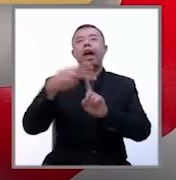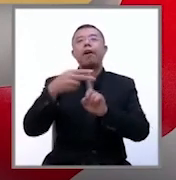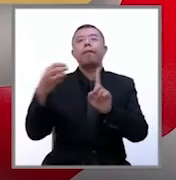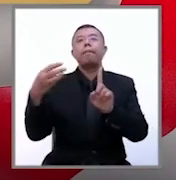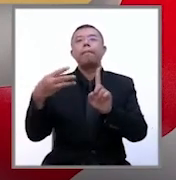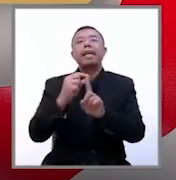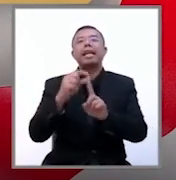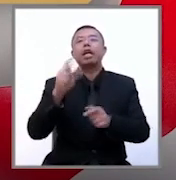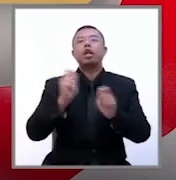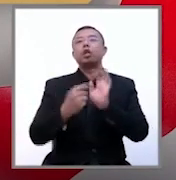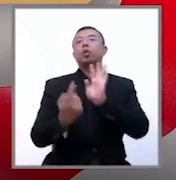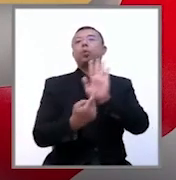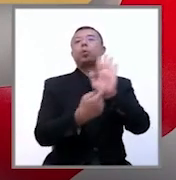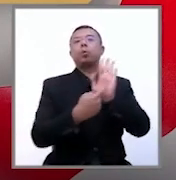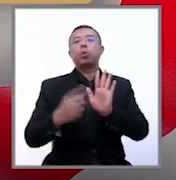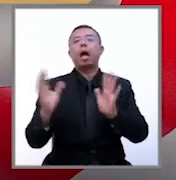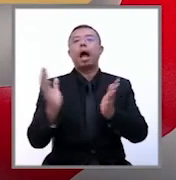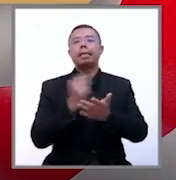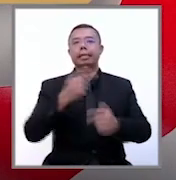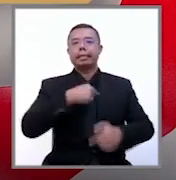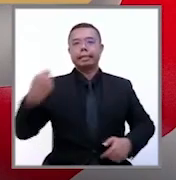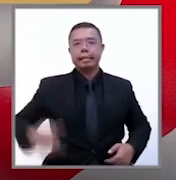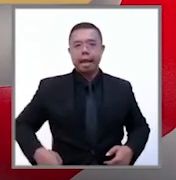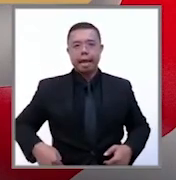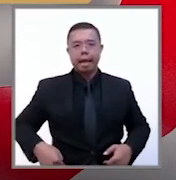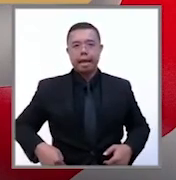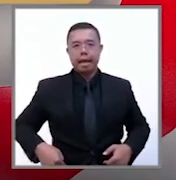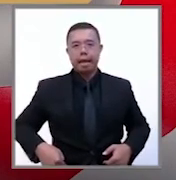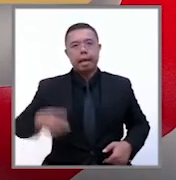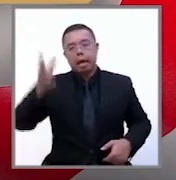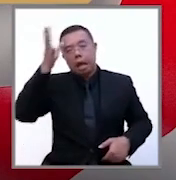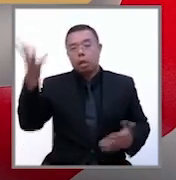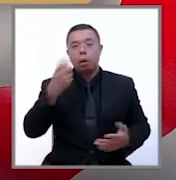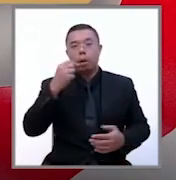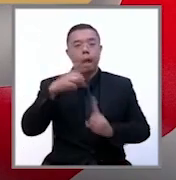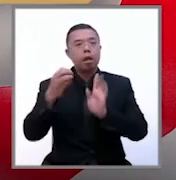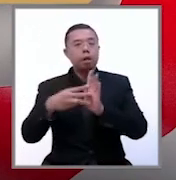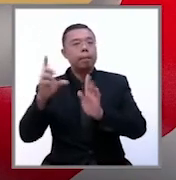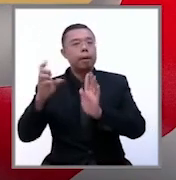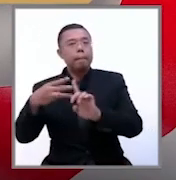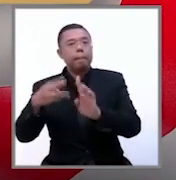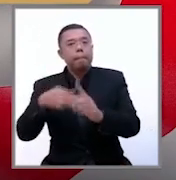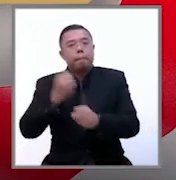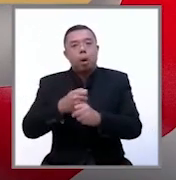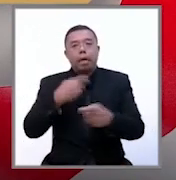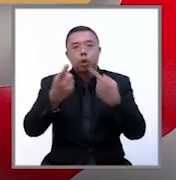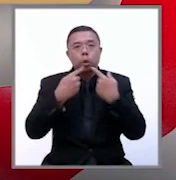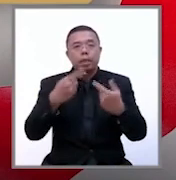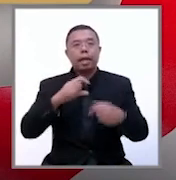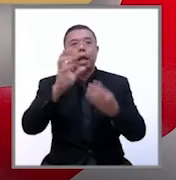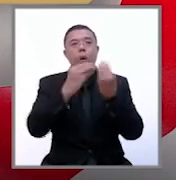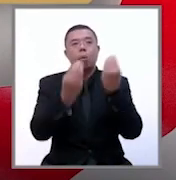itu sama saja mempromosikan produknya China Pak saya enggak tahu ya Pak Tom Lembong dan timsesnya sering enggak diskusi dengan